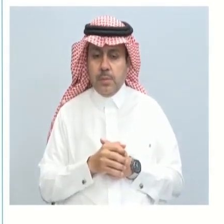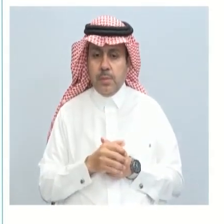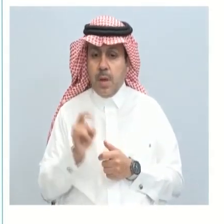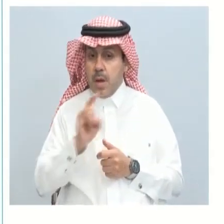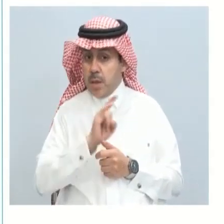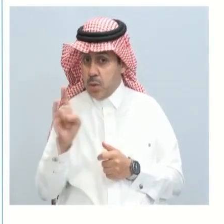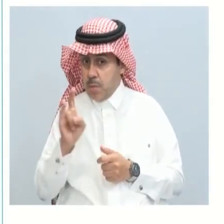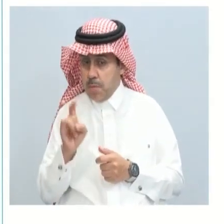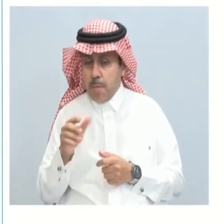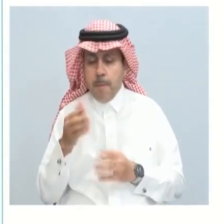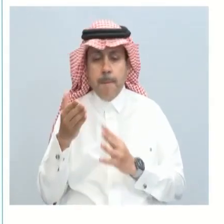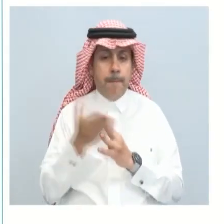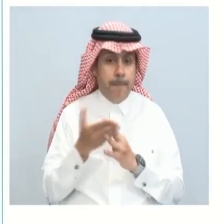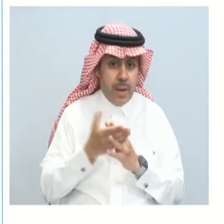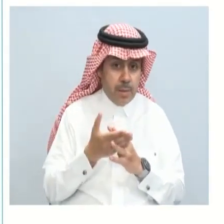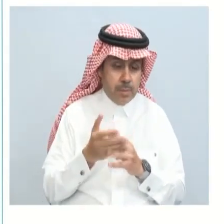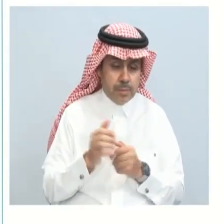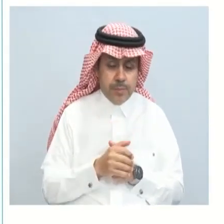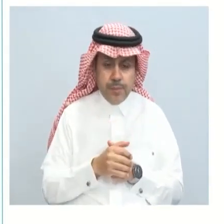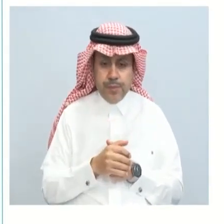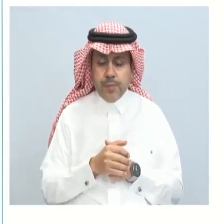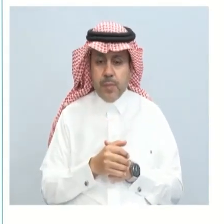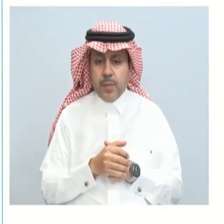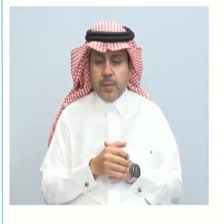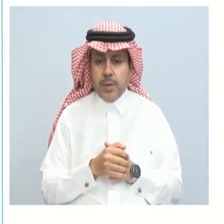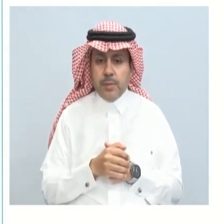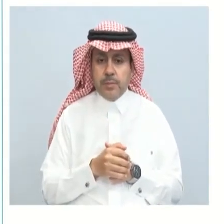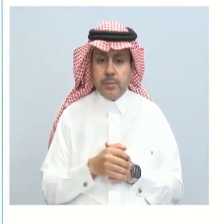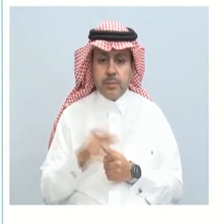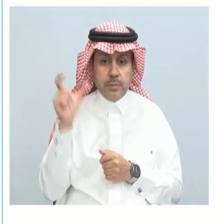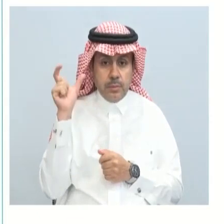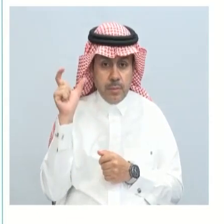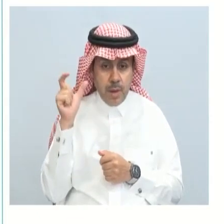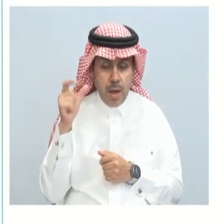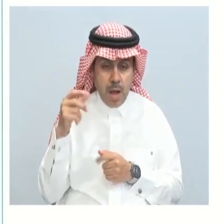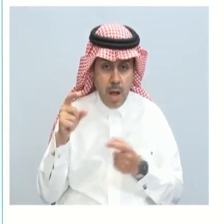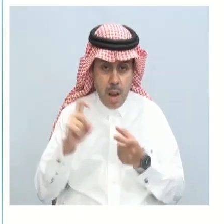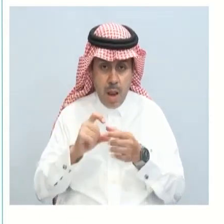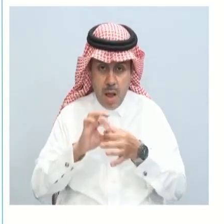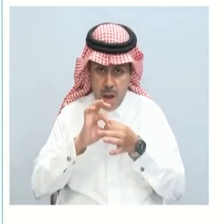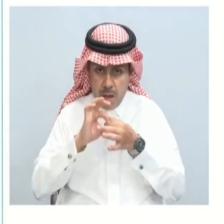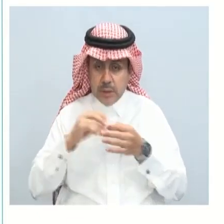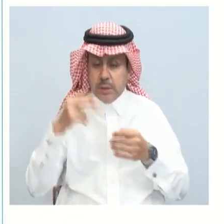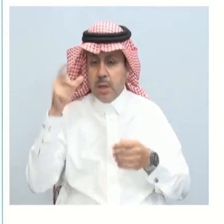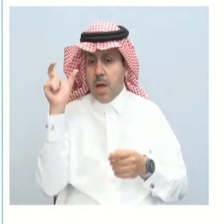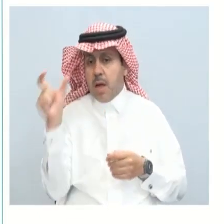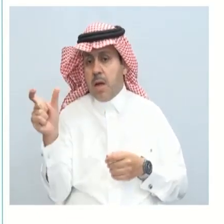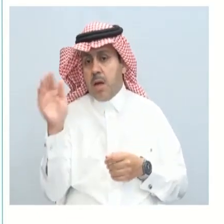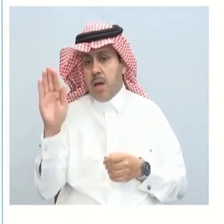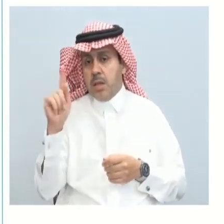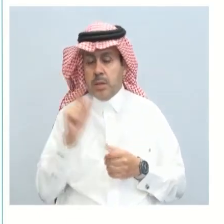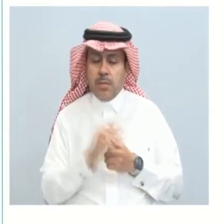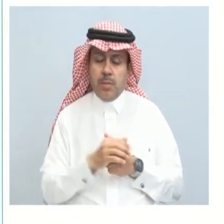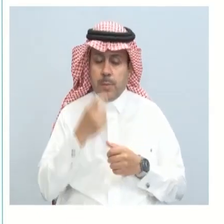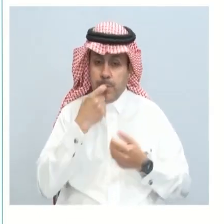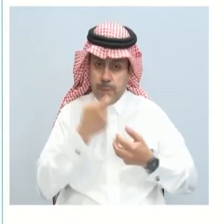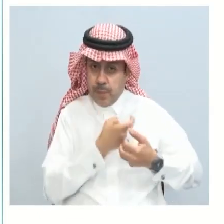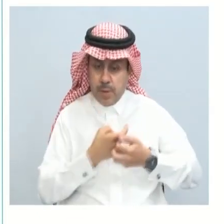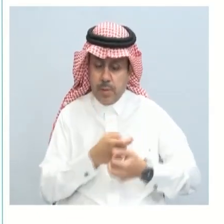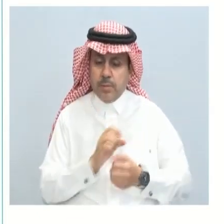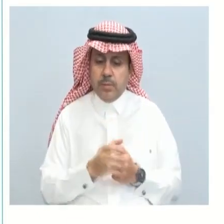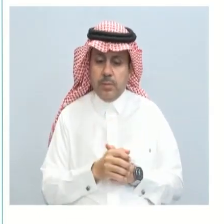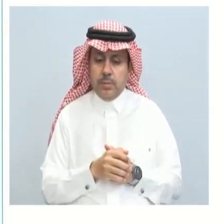ليس بينهم ليس بينهم وبينها علاقه نسب ولا علاقه رضاعه انما